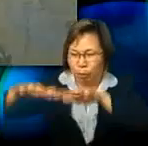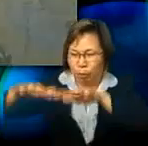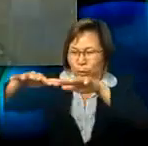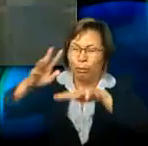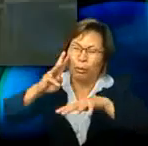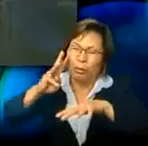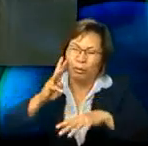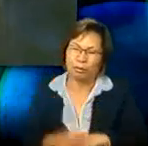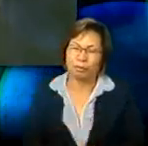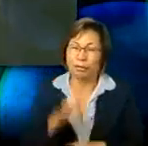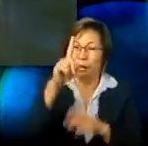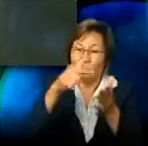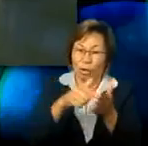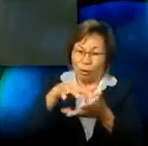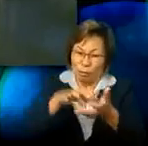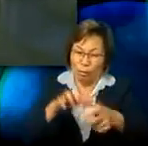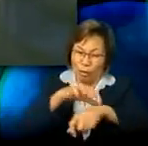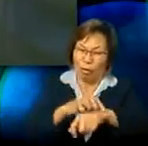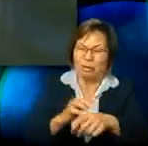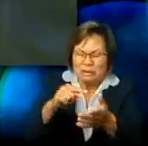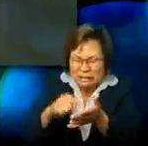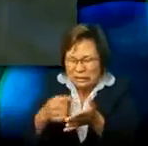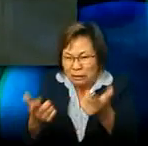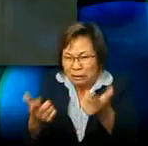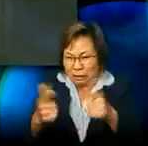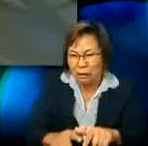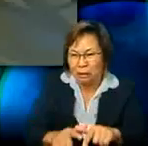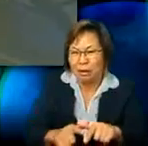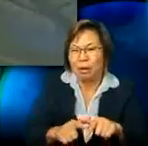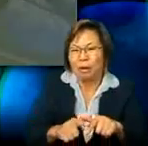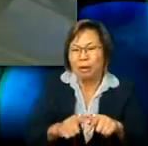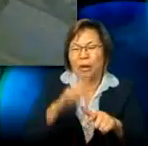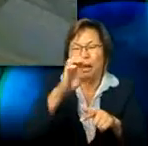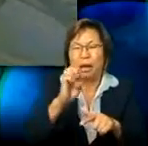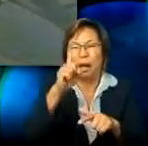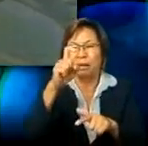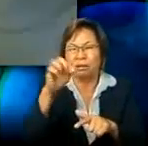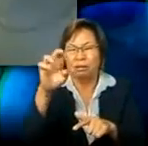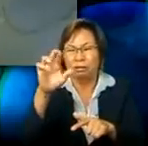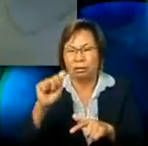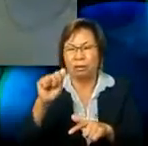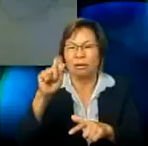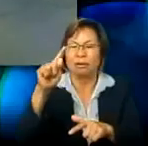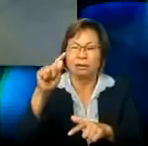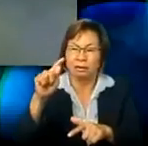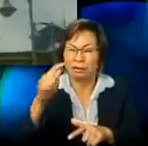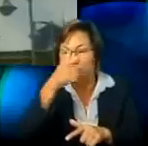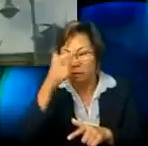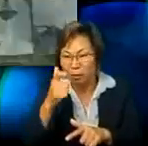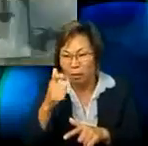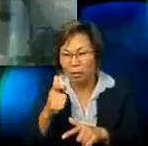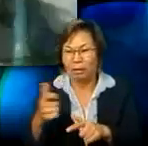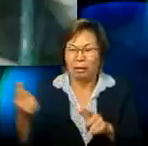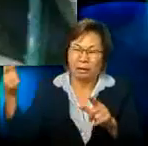besar. Satu lagi bencana alam yang jarang sekali terjadi ialah bencana alam ekstraterestrial. Ia terjadi